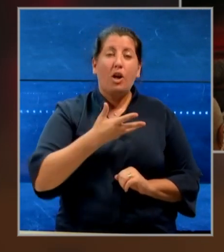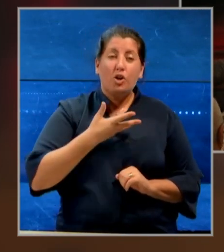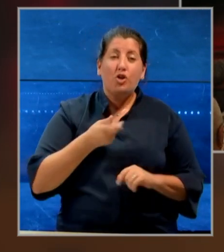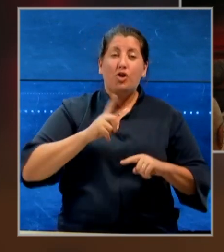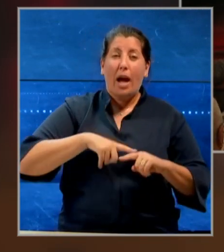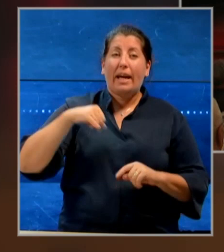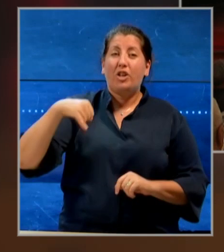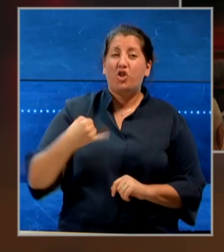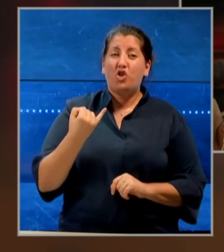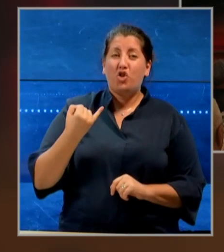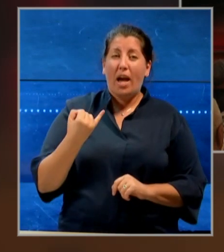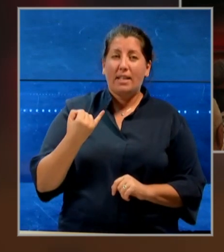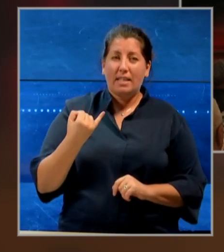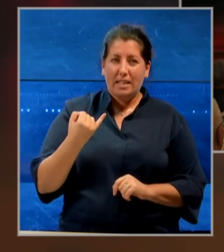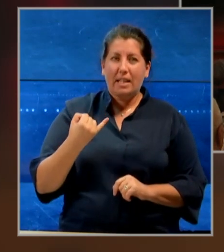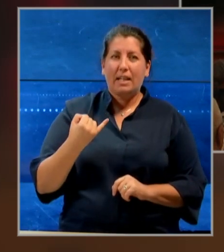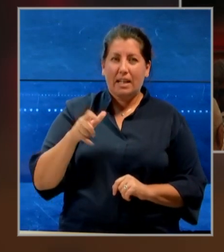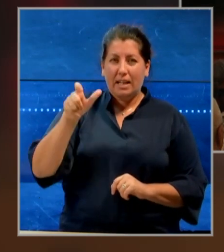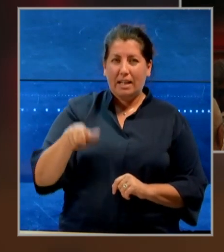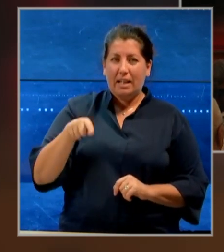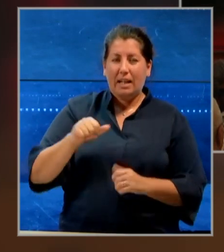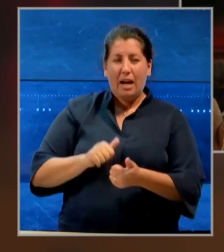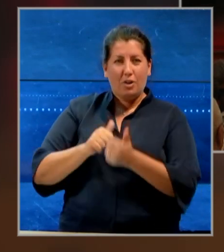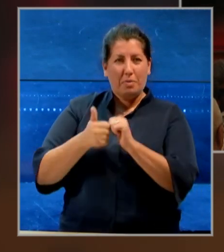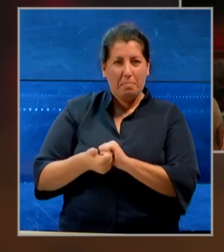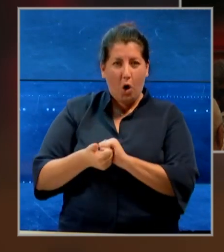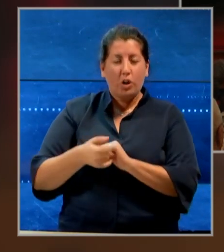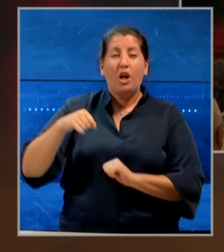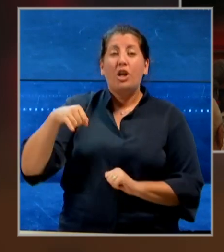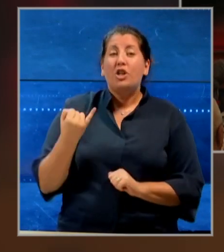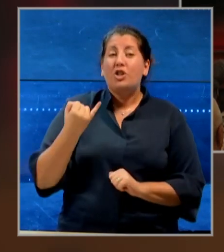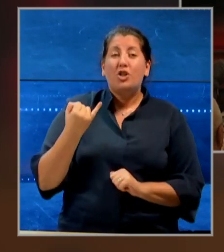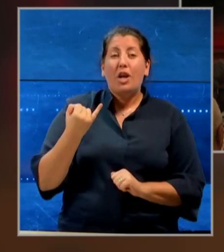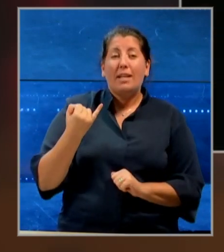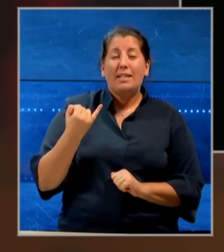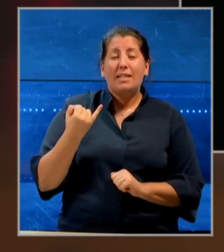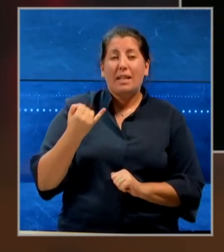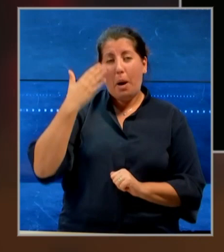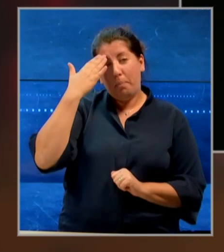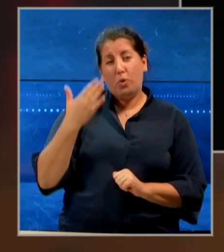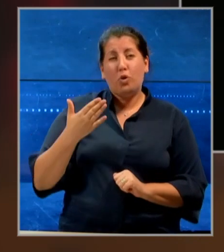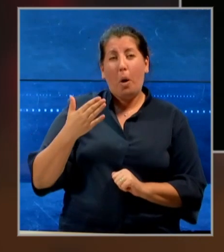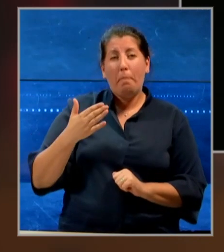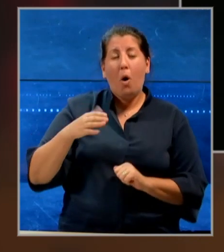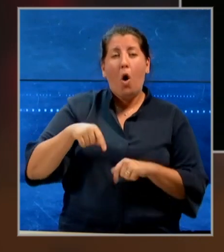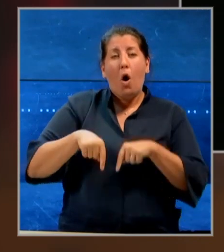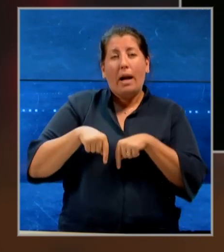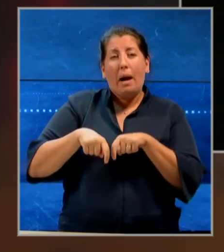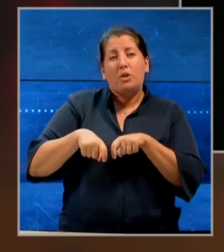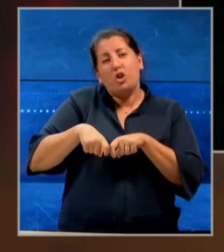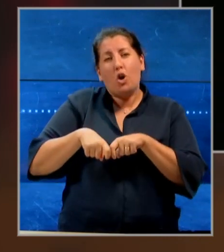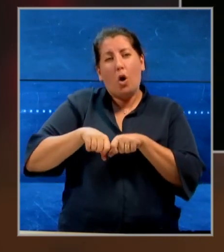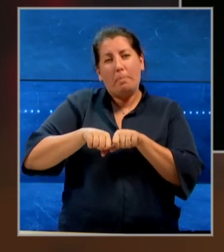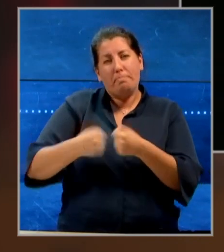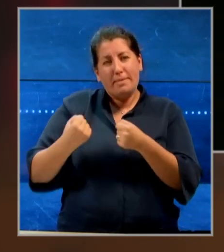una sportiva, e gli sportivi capita ogni tanto di farsi male. Si è fatta male al ginocchio, ovviamente ci auguriamo di riaverla